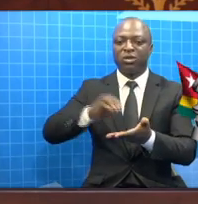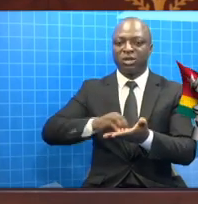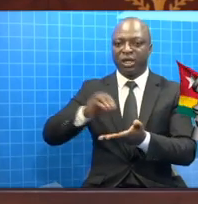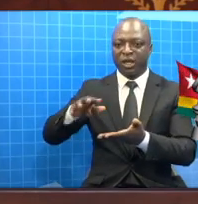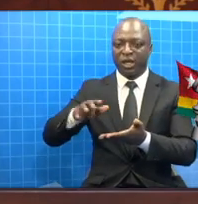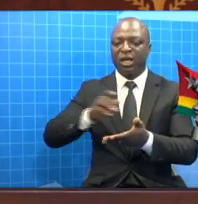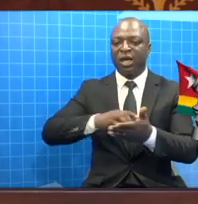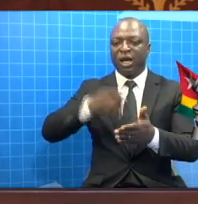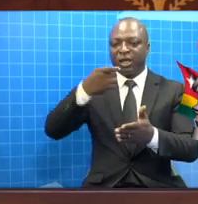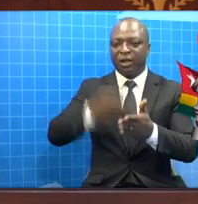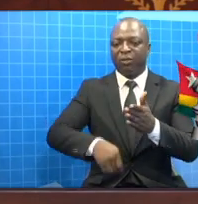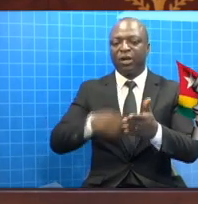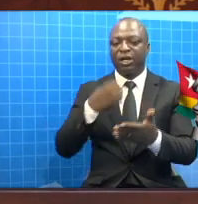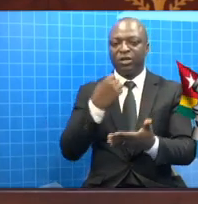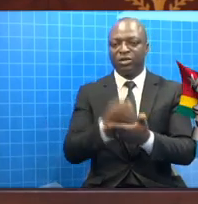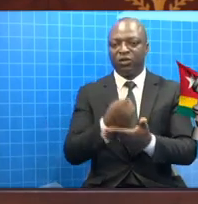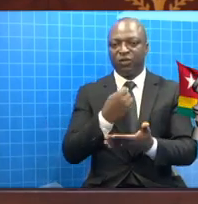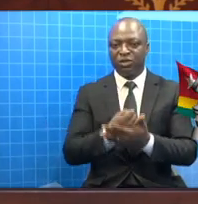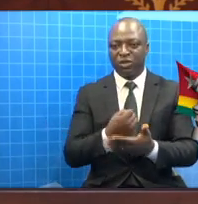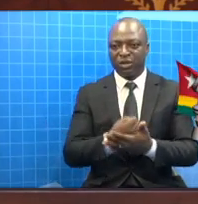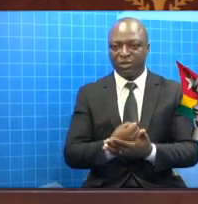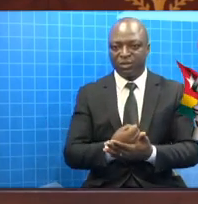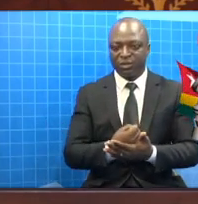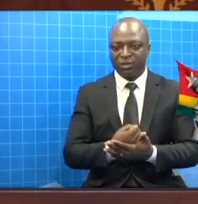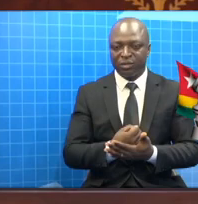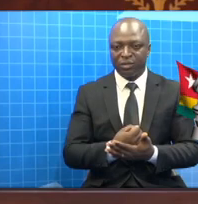des prix subventionnés.